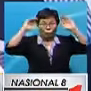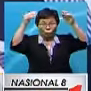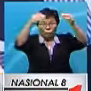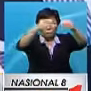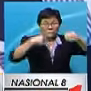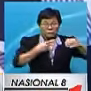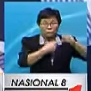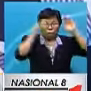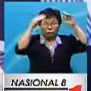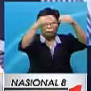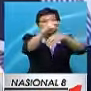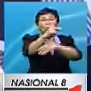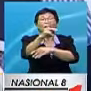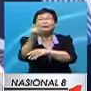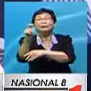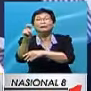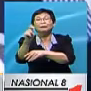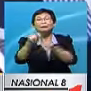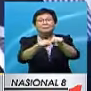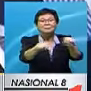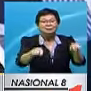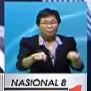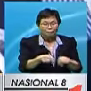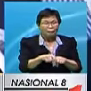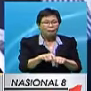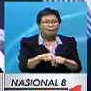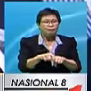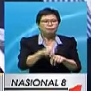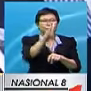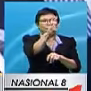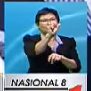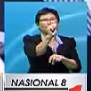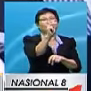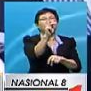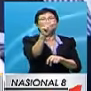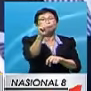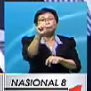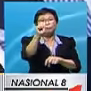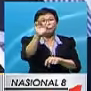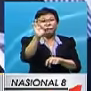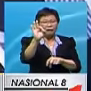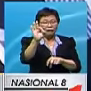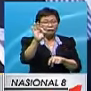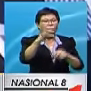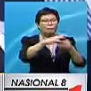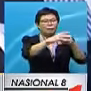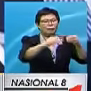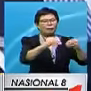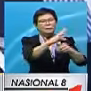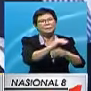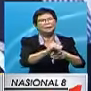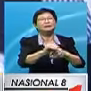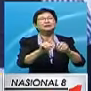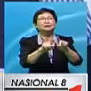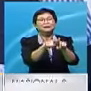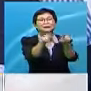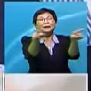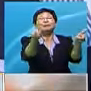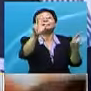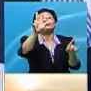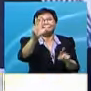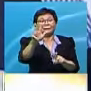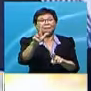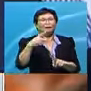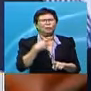masih lagi di Kuala Terengganu, kawasan di Wakaf Mempelam dan juga di Cabang 3 tu. Dan kita